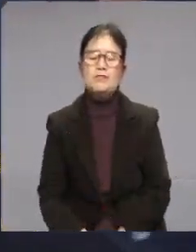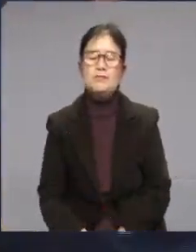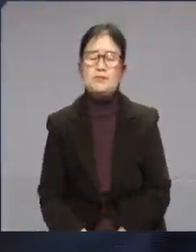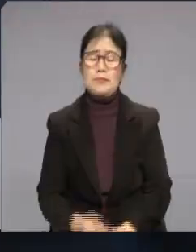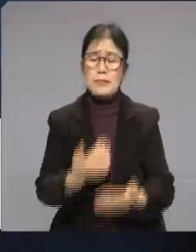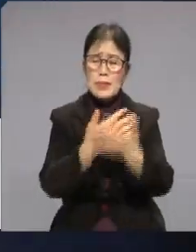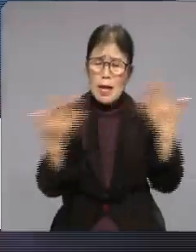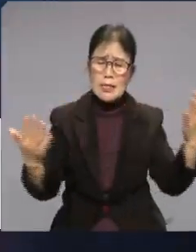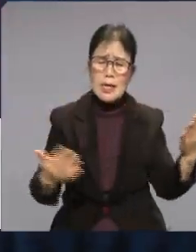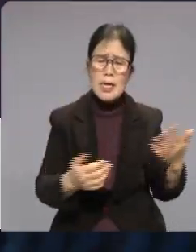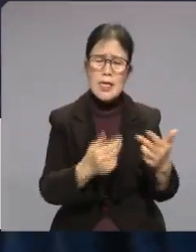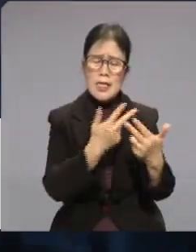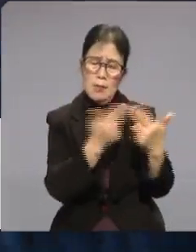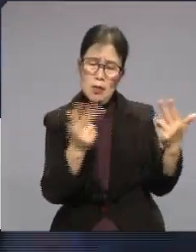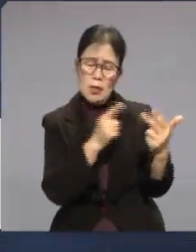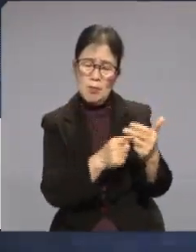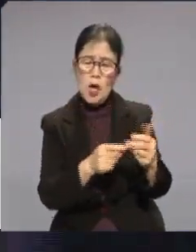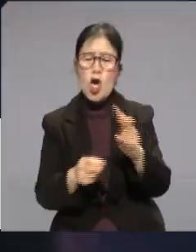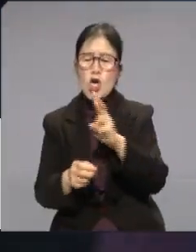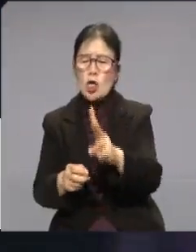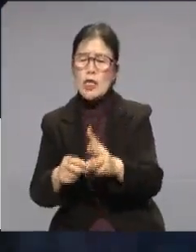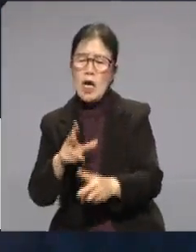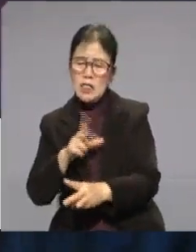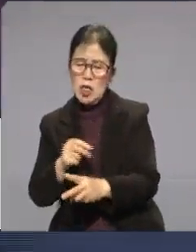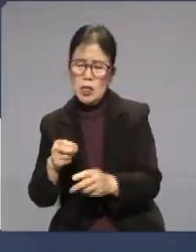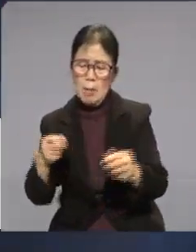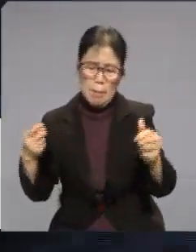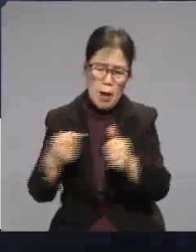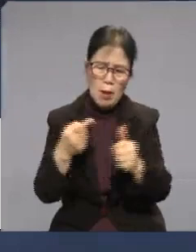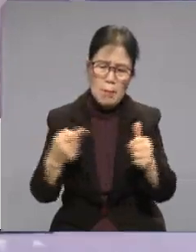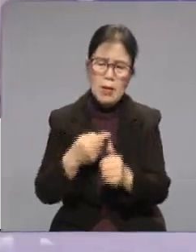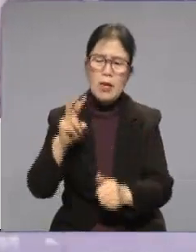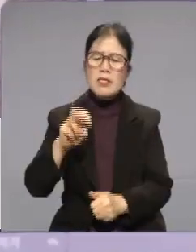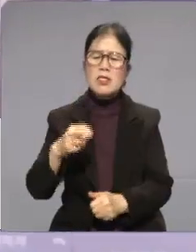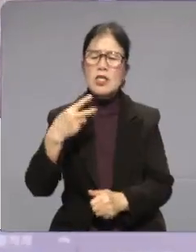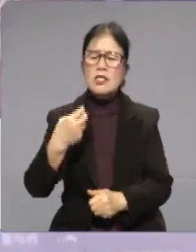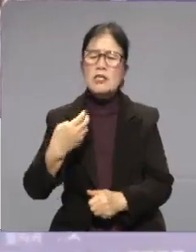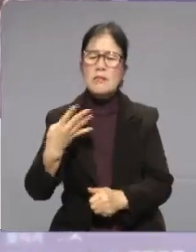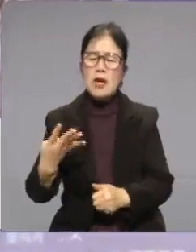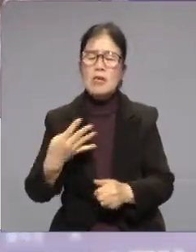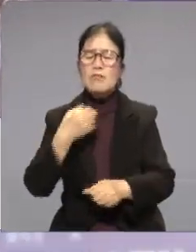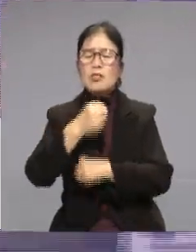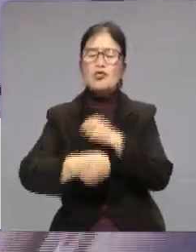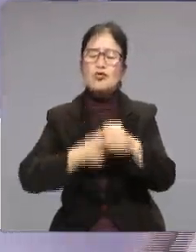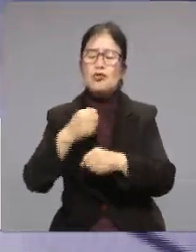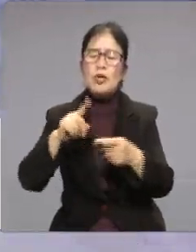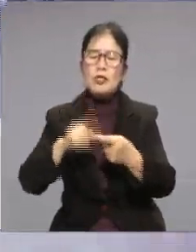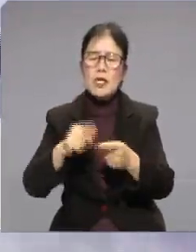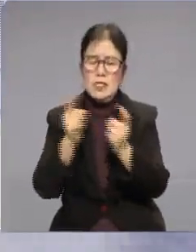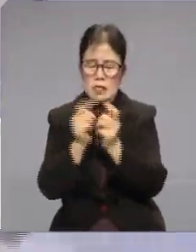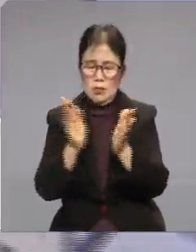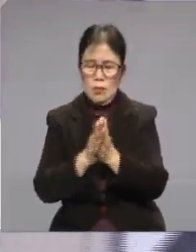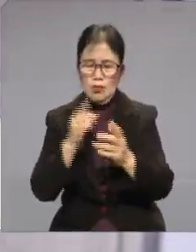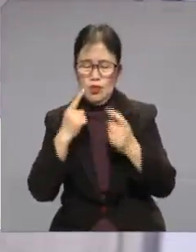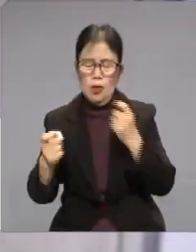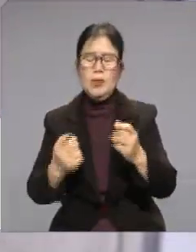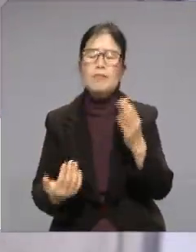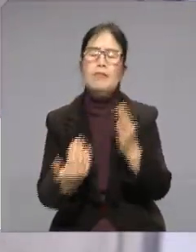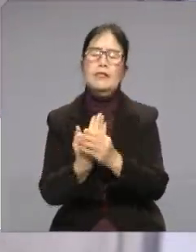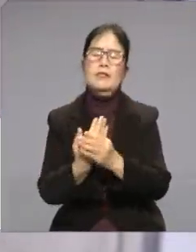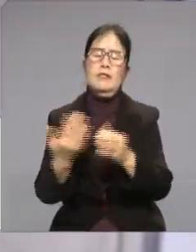대낮에 제1야당 대표와 여당 의원이 테러당한 2024년. 민주주의에 대한 직접적인 위협이